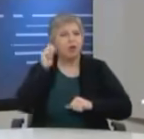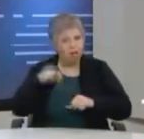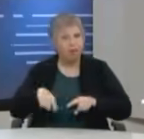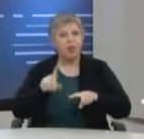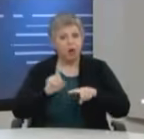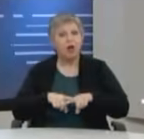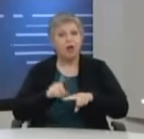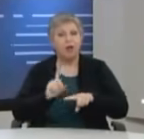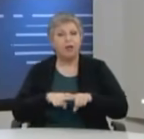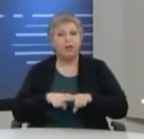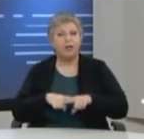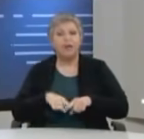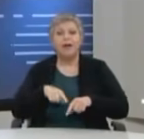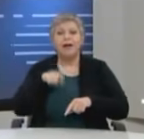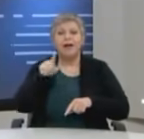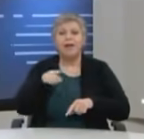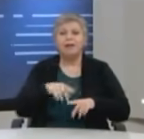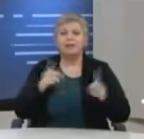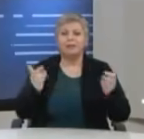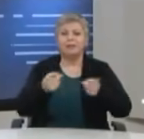είναι ψηλά γράμματα.